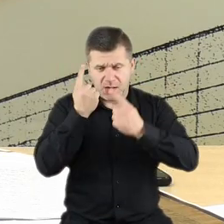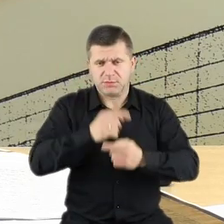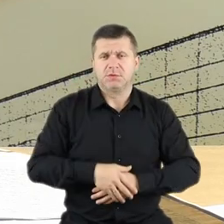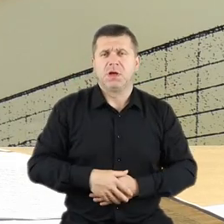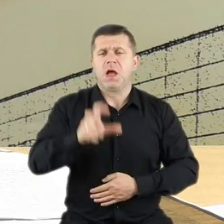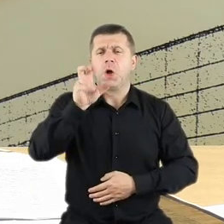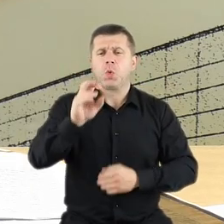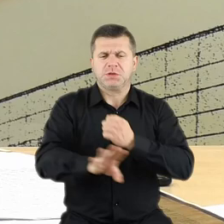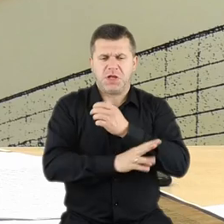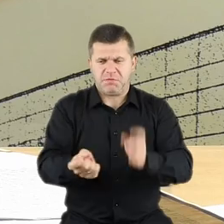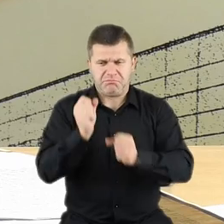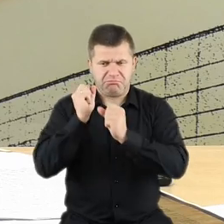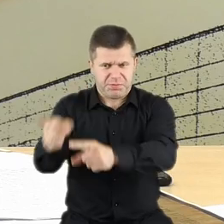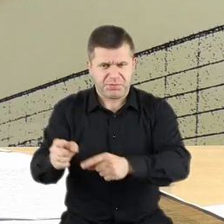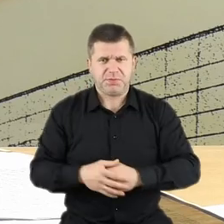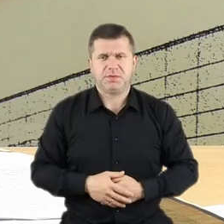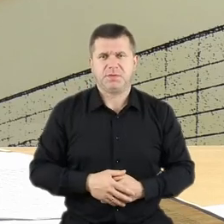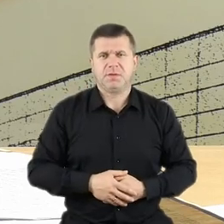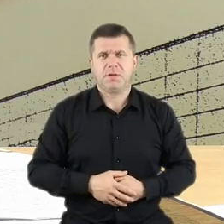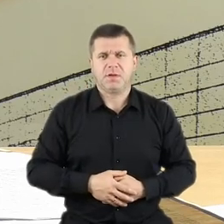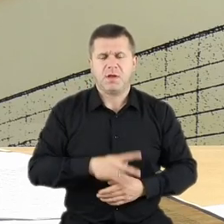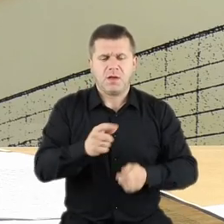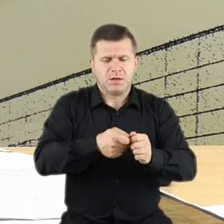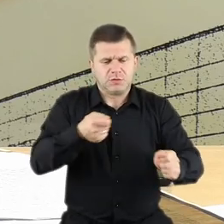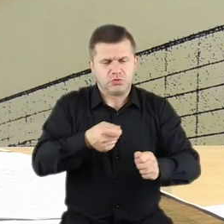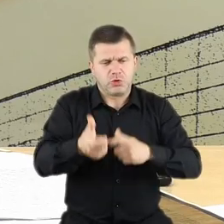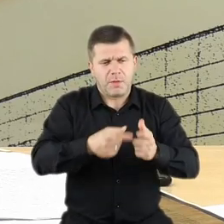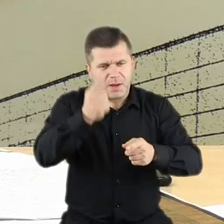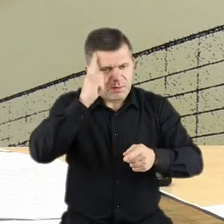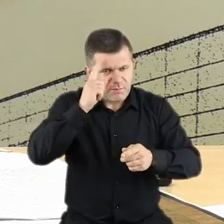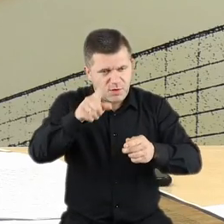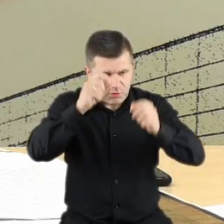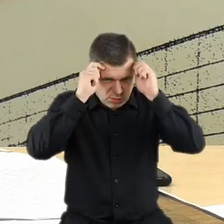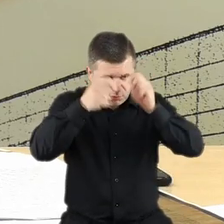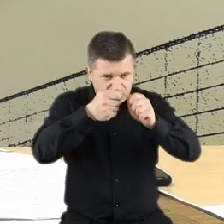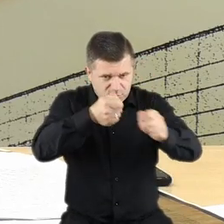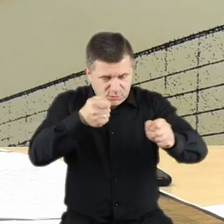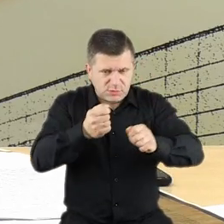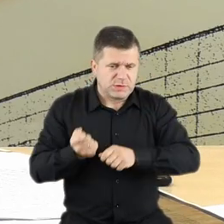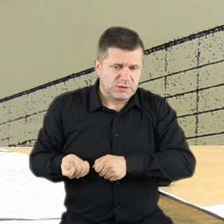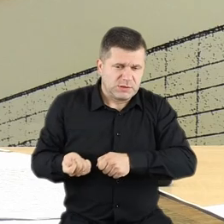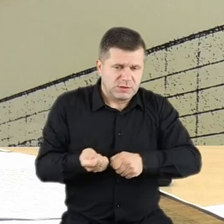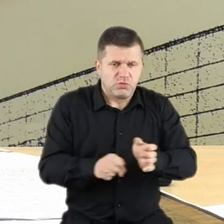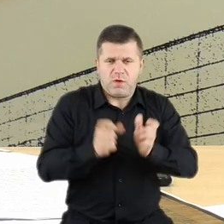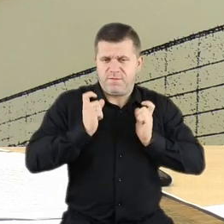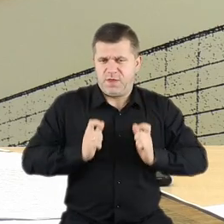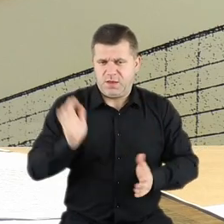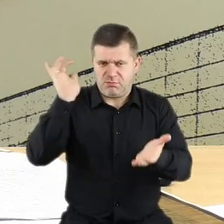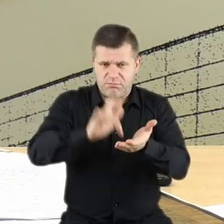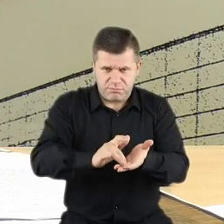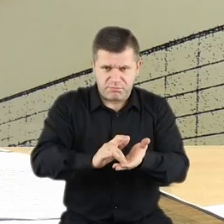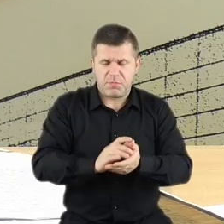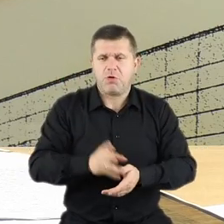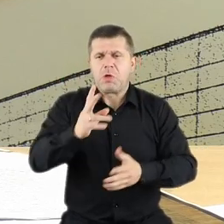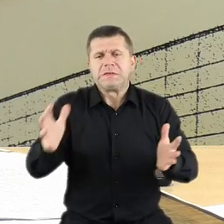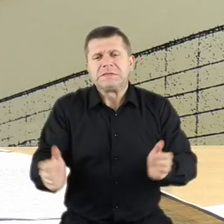chrust wyrzucił a posterunek założył bydlęcia na rogi do wsi prowadzi zanim znajdzie się